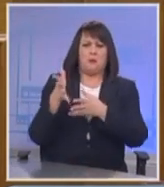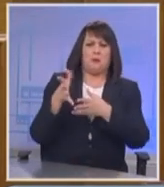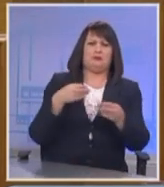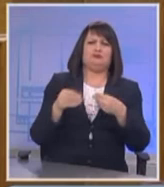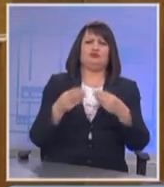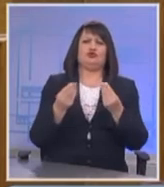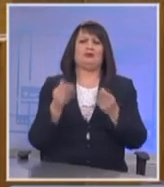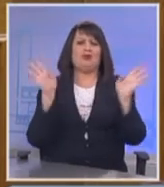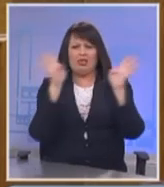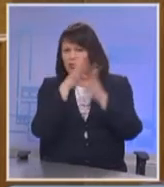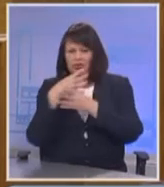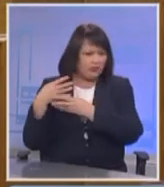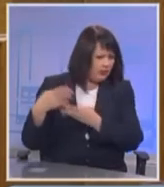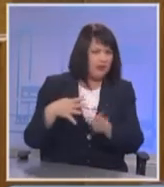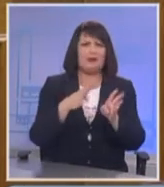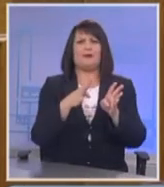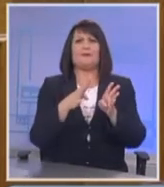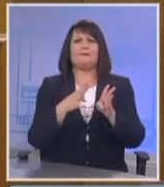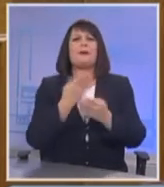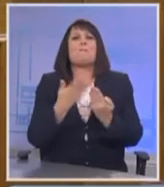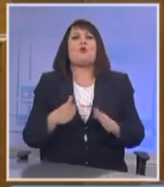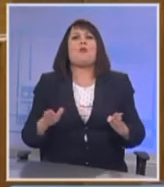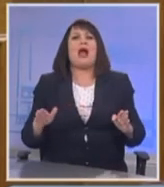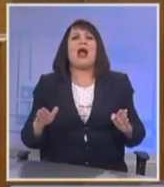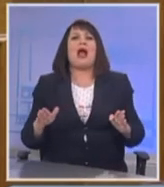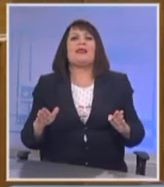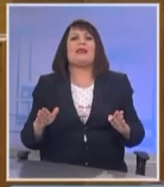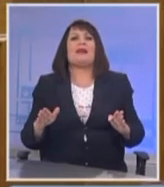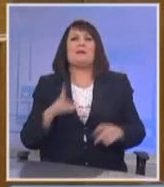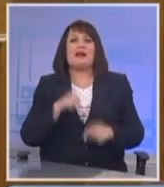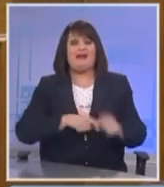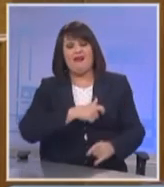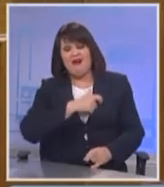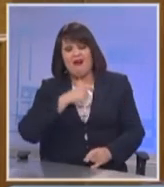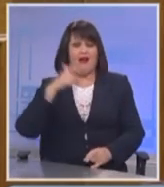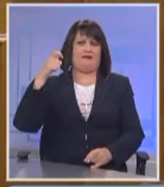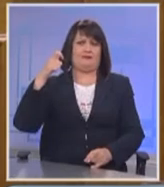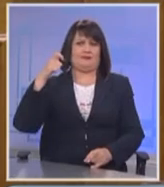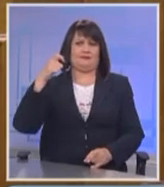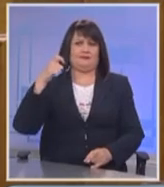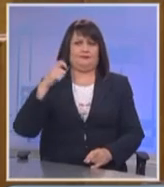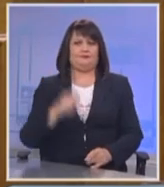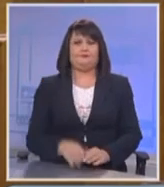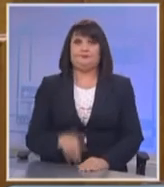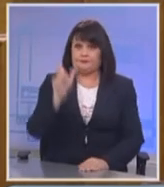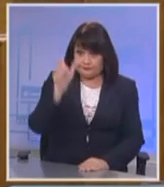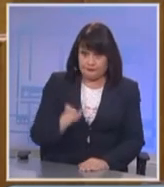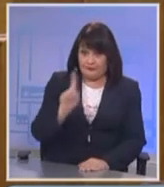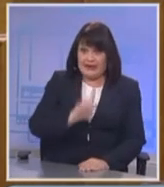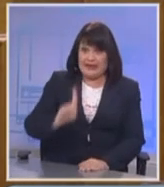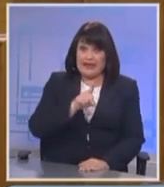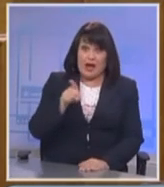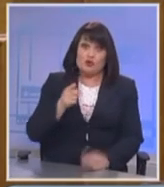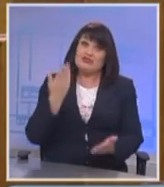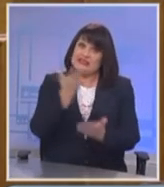του αποπροσανατολισμού, της προπαγάνδας με κάποιες κορώνες. Παρότι εσείς, κύριε Μητσοτάκη,